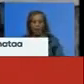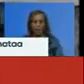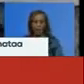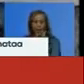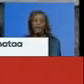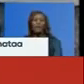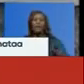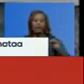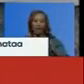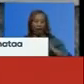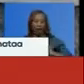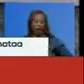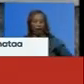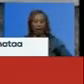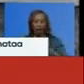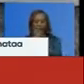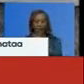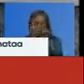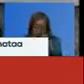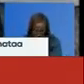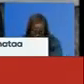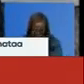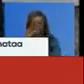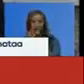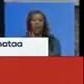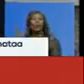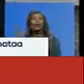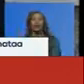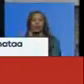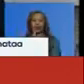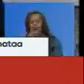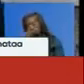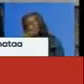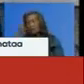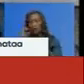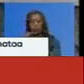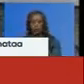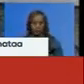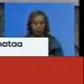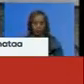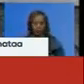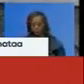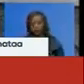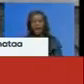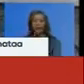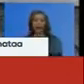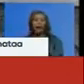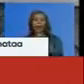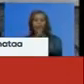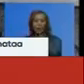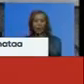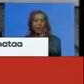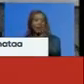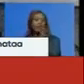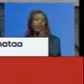የመፍትሄ አካል ለመሆን የሀገር ክብርና ብሔራዊ ጥቅምን በተሻለ ሁኔታ አዲስ አመራር